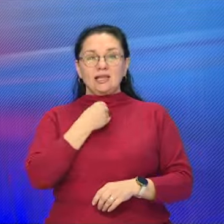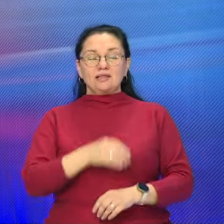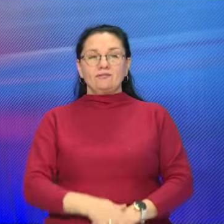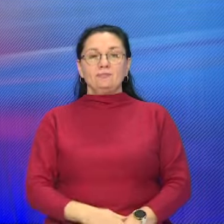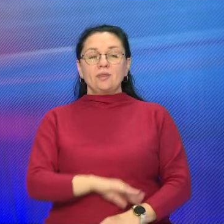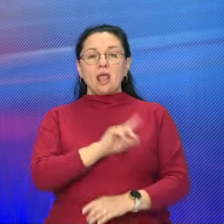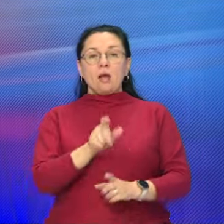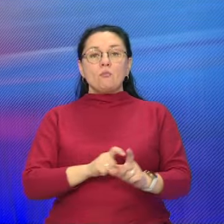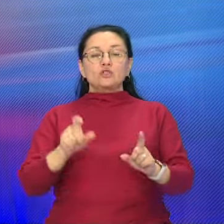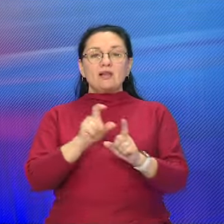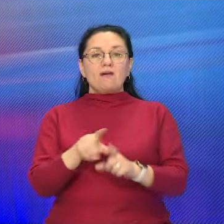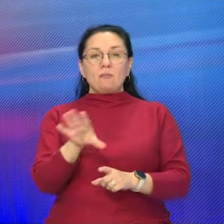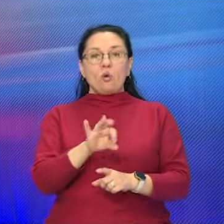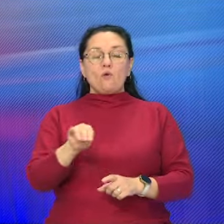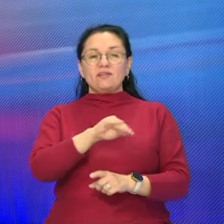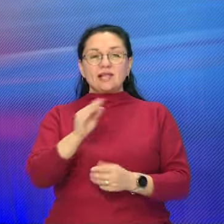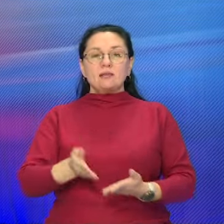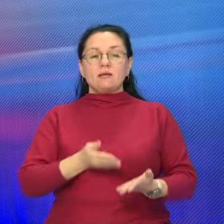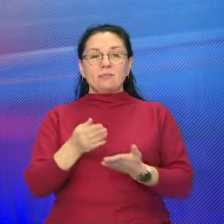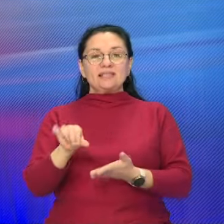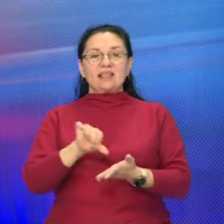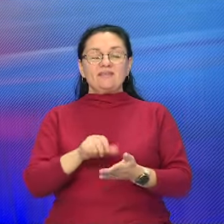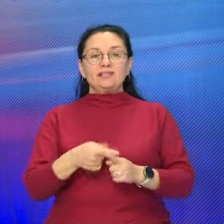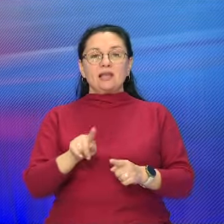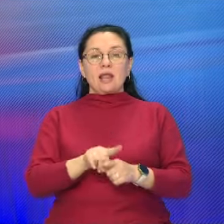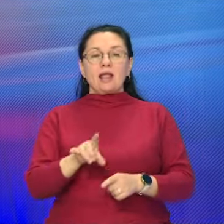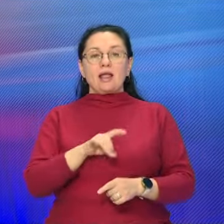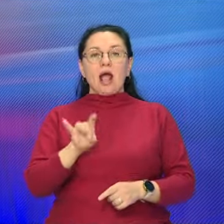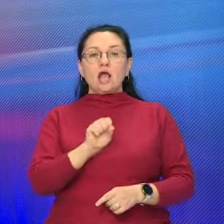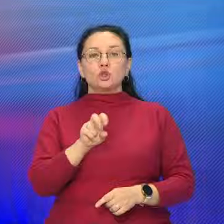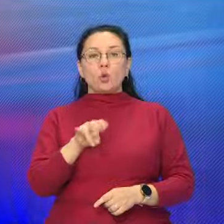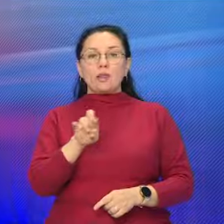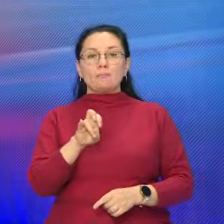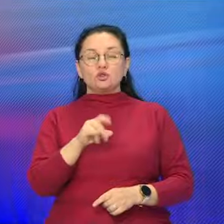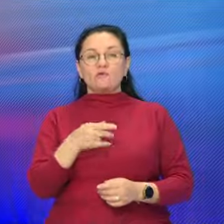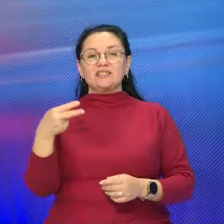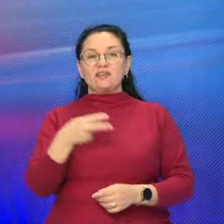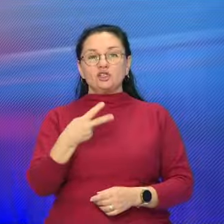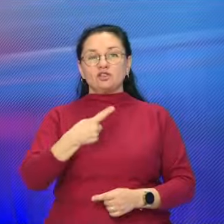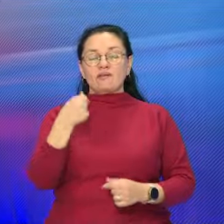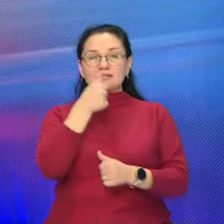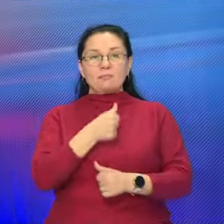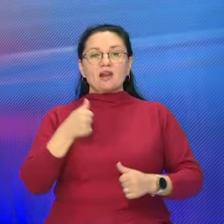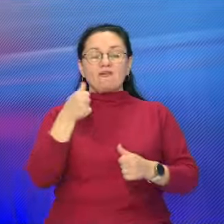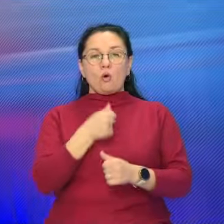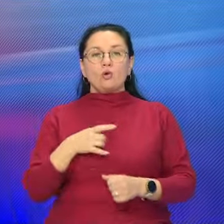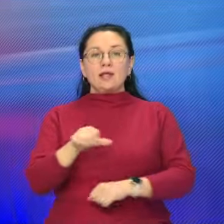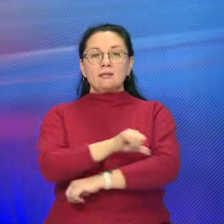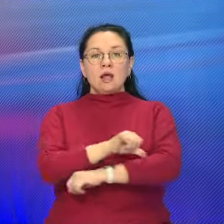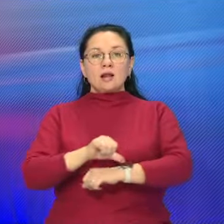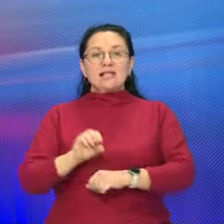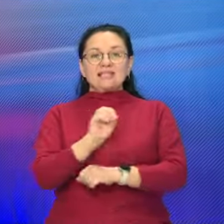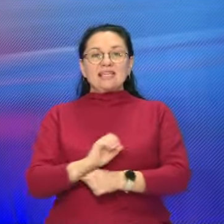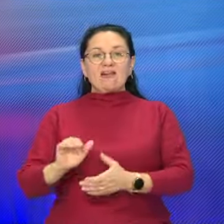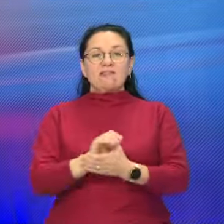Па словах афіцыйнага прадстаўніка Дзяржпагранкамітэта Беларусі Антона Бучкоўскага, з 2021 года на граніцы з